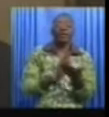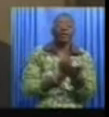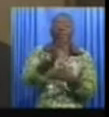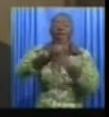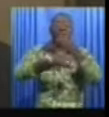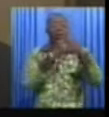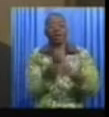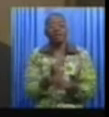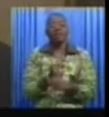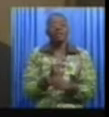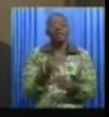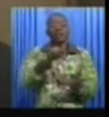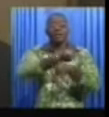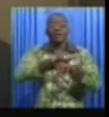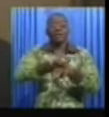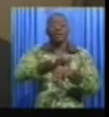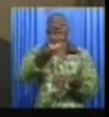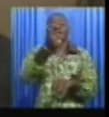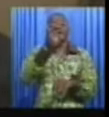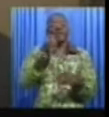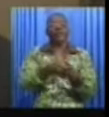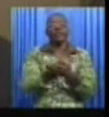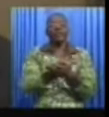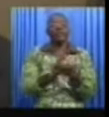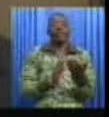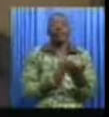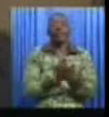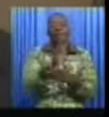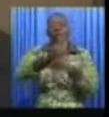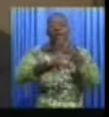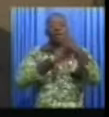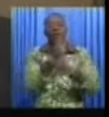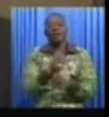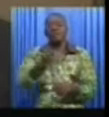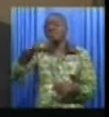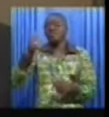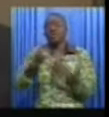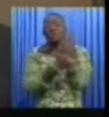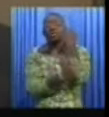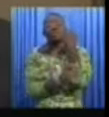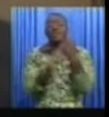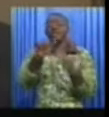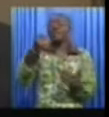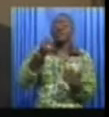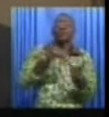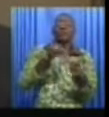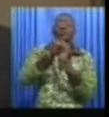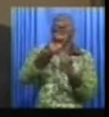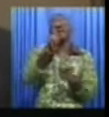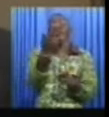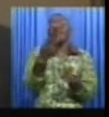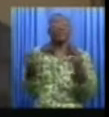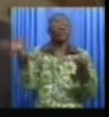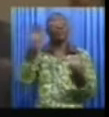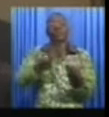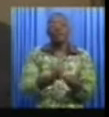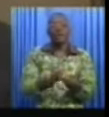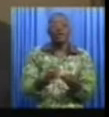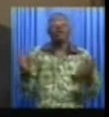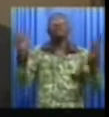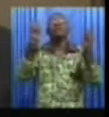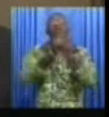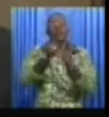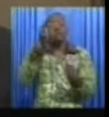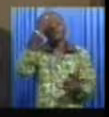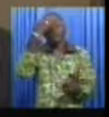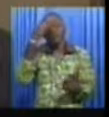Sénégal, ses 10 films par an, d'autres pays, 10, 15 ou plus, alors on va se rendre compte que le cinéma